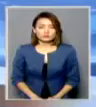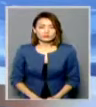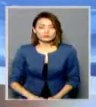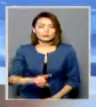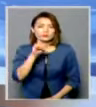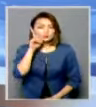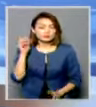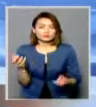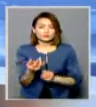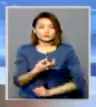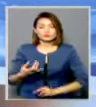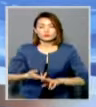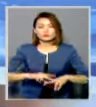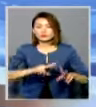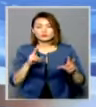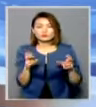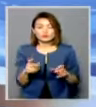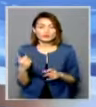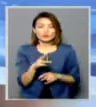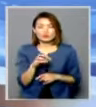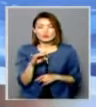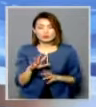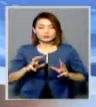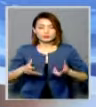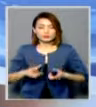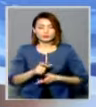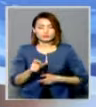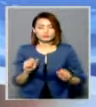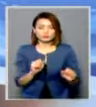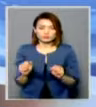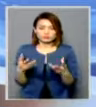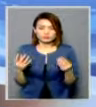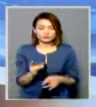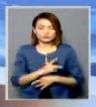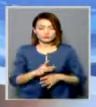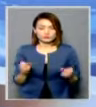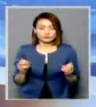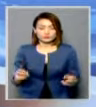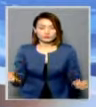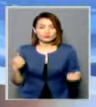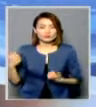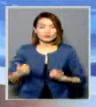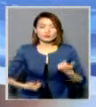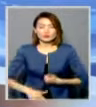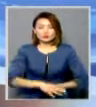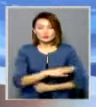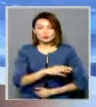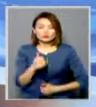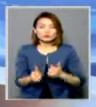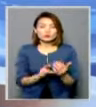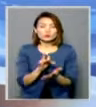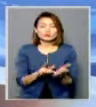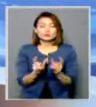Жас құтқарушы. Өңірде осындай атаумен 1 наурыз бүкіл әлемдік азаматтық қорғаныс күні мерекесіне арналған спорттық жарыс өтті. Сайысқа